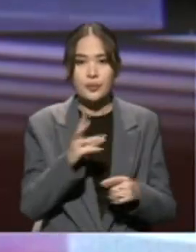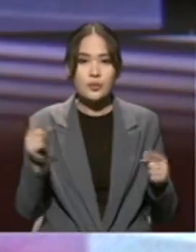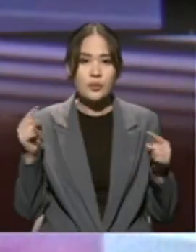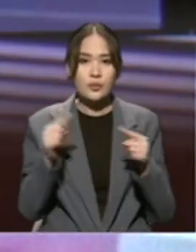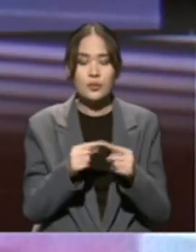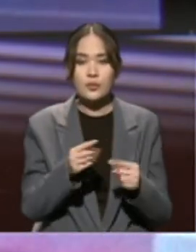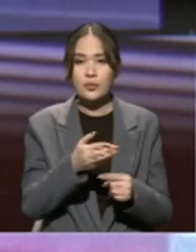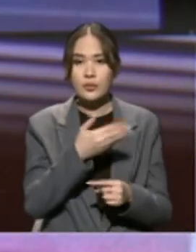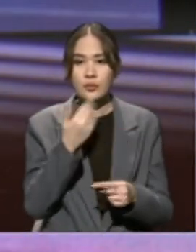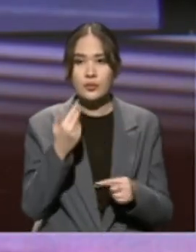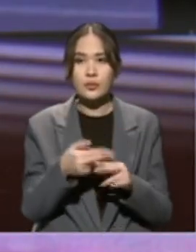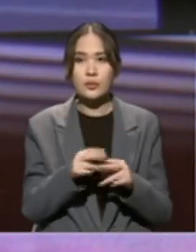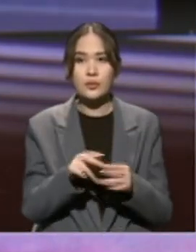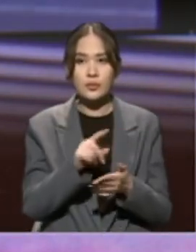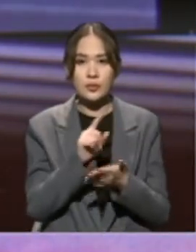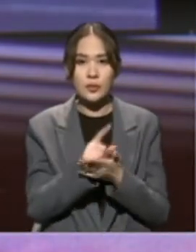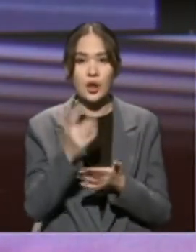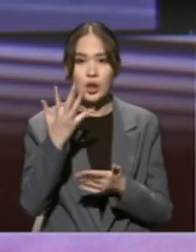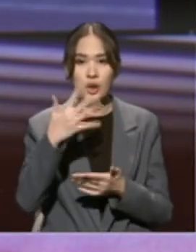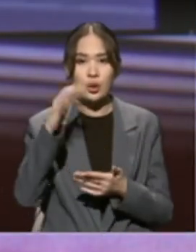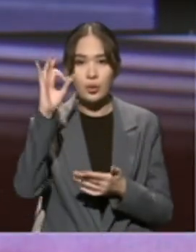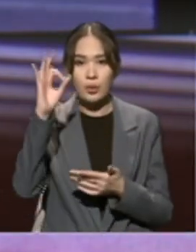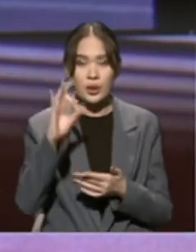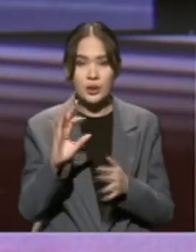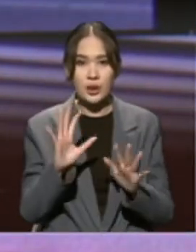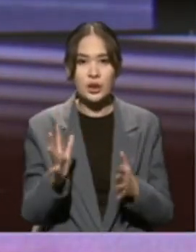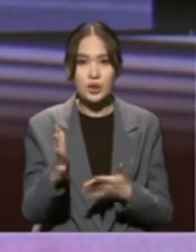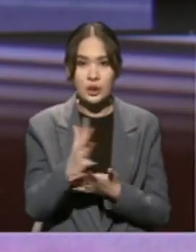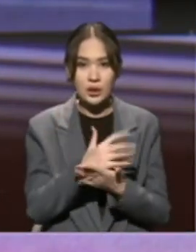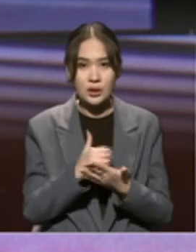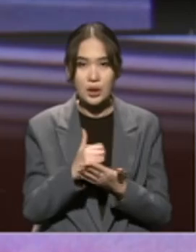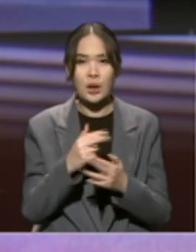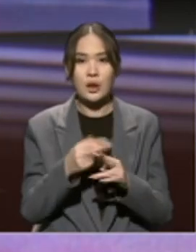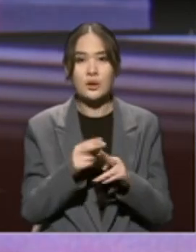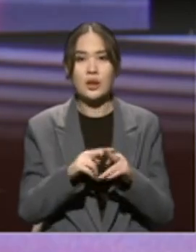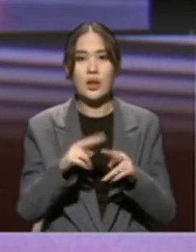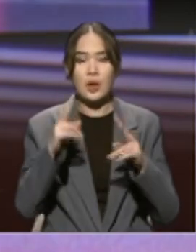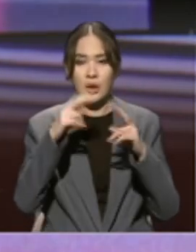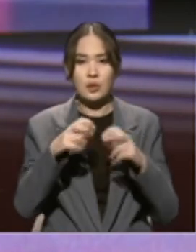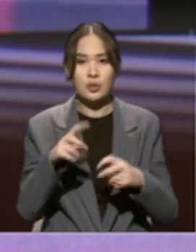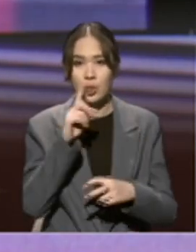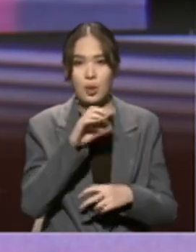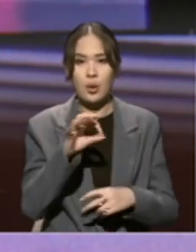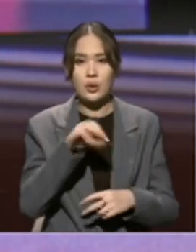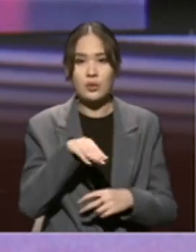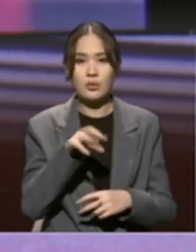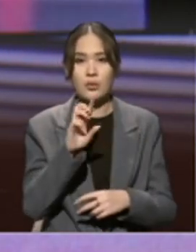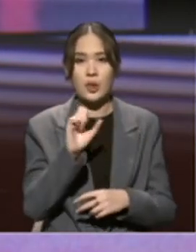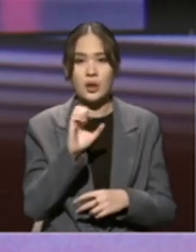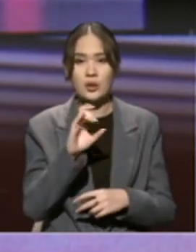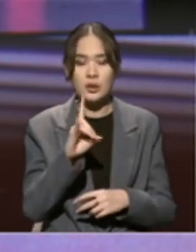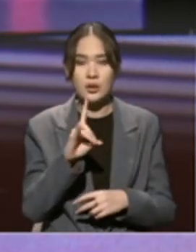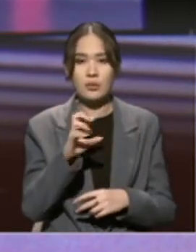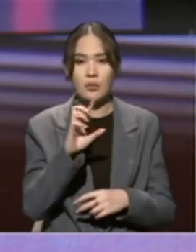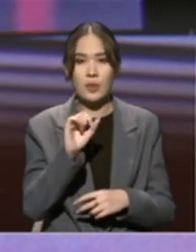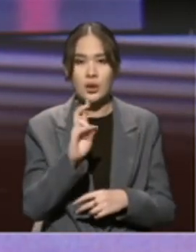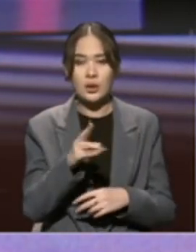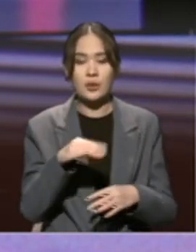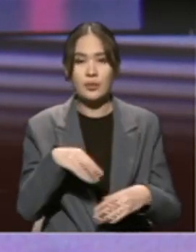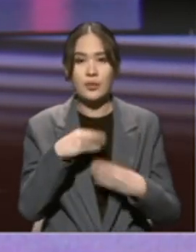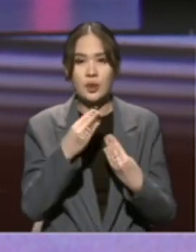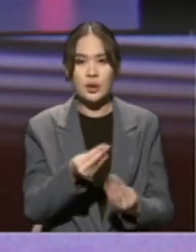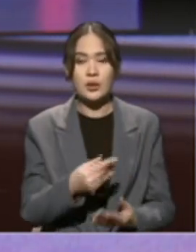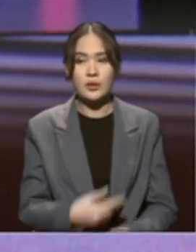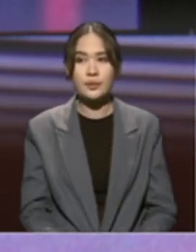растамайтын, мысалға әрине ол 50% жинаса, табыс көзін растамай отбасы банк береді, ана бағалау көрсеткіші оның өзі 3 жылдан артық